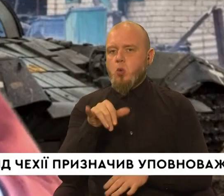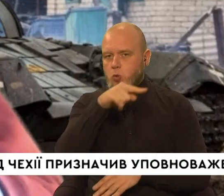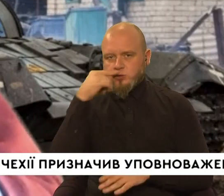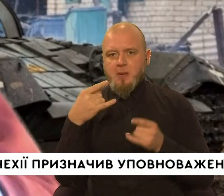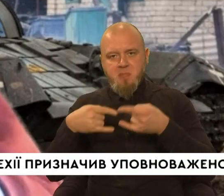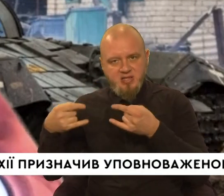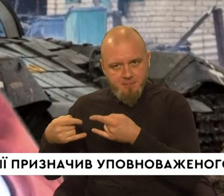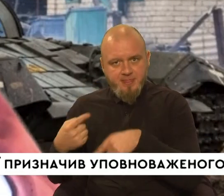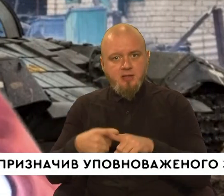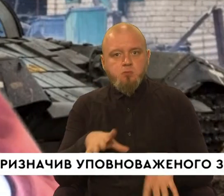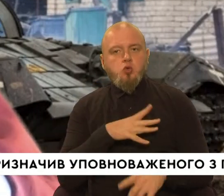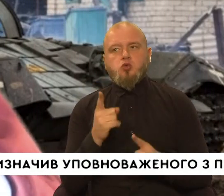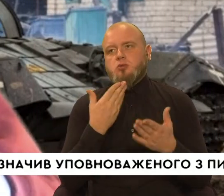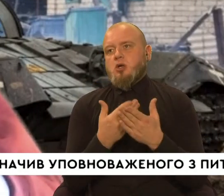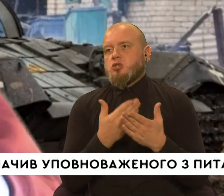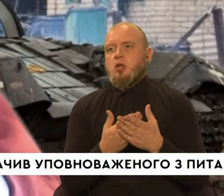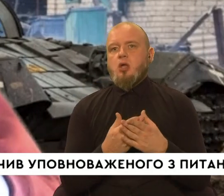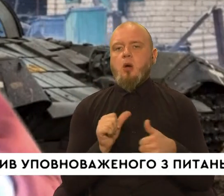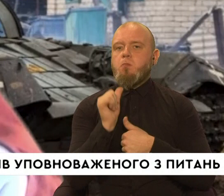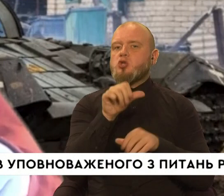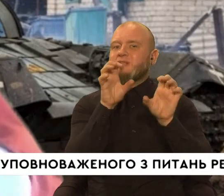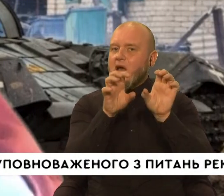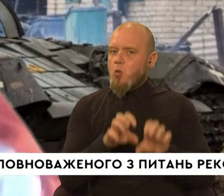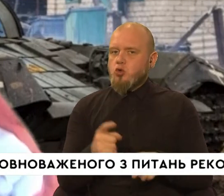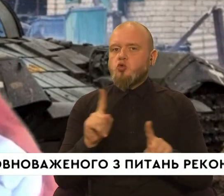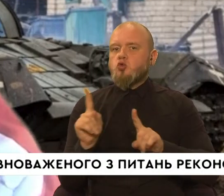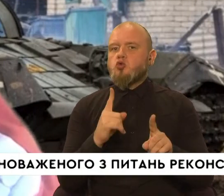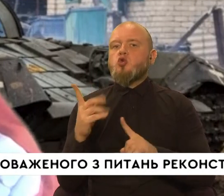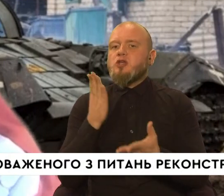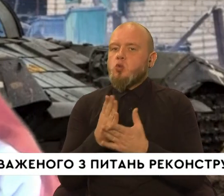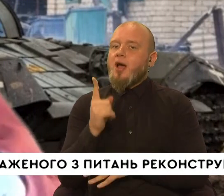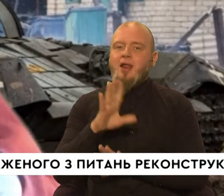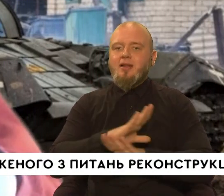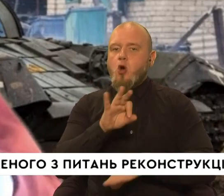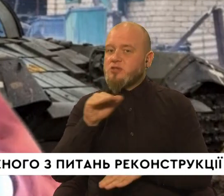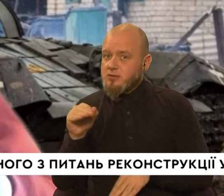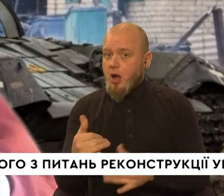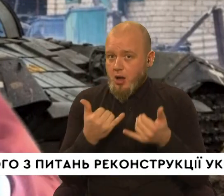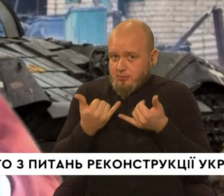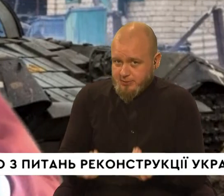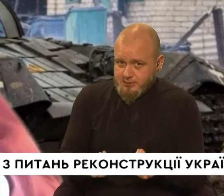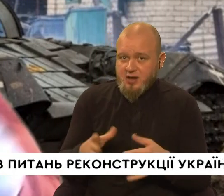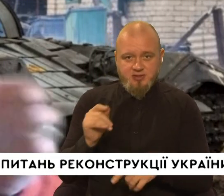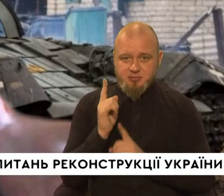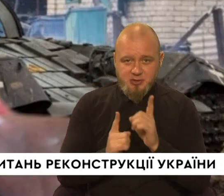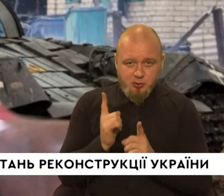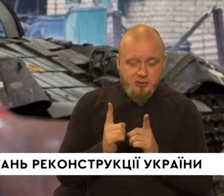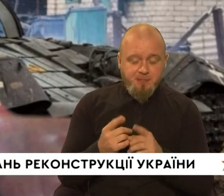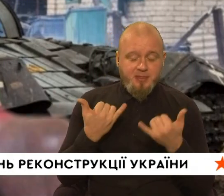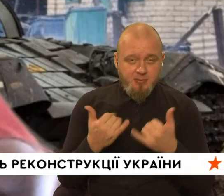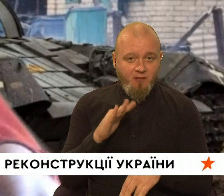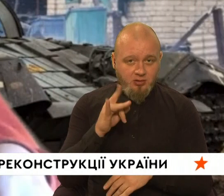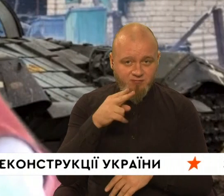російських медіа. Це було щось на кшталт позазаконне, щось, що існує, але не офіційно. Але тепер все змінилося.